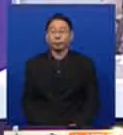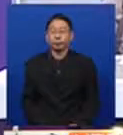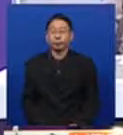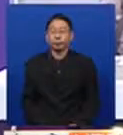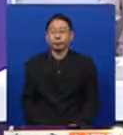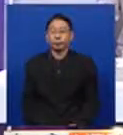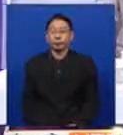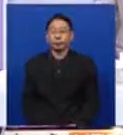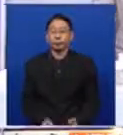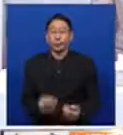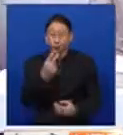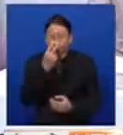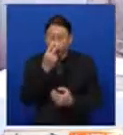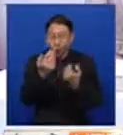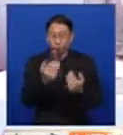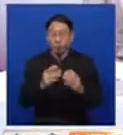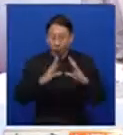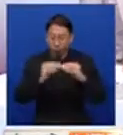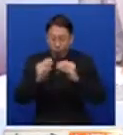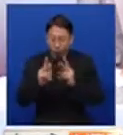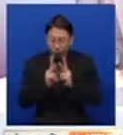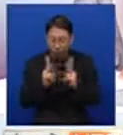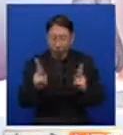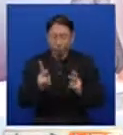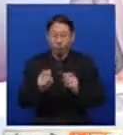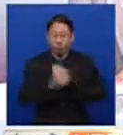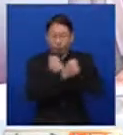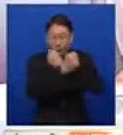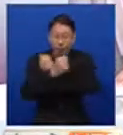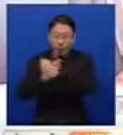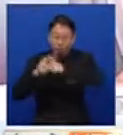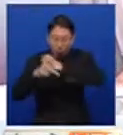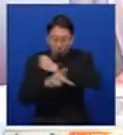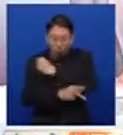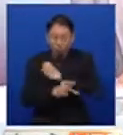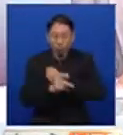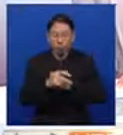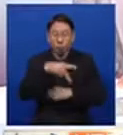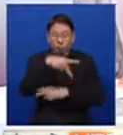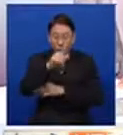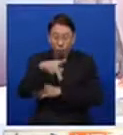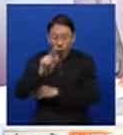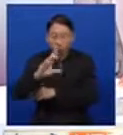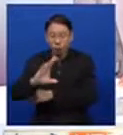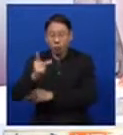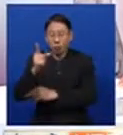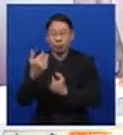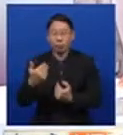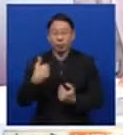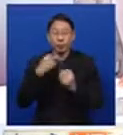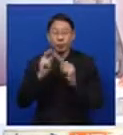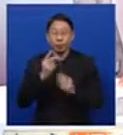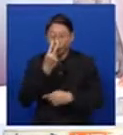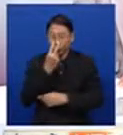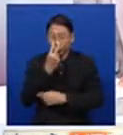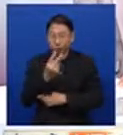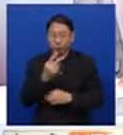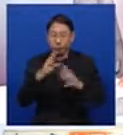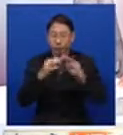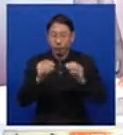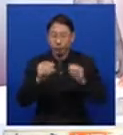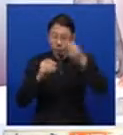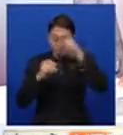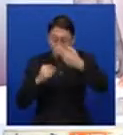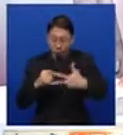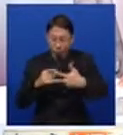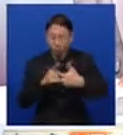เรามาดูเรื่องของตามประชุมคณะกรรมการป้องกันและปราบปรามการทุจริตแห่งชาติหรือว่าปปชกันบ้างนะคะมีการพิจารณาคดีใหญ่ๆถึง